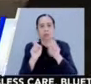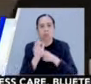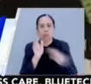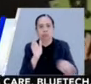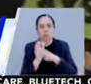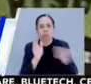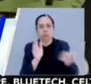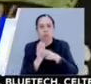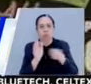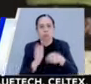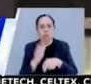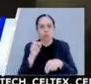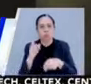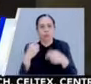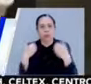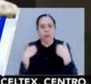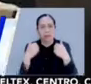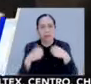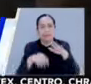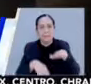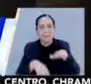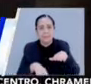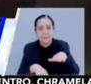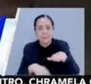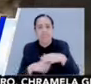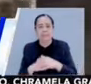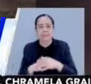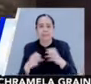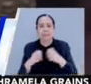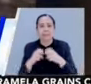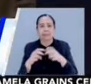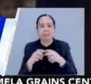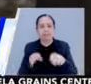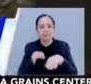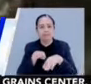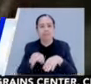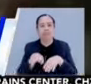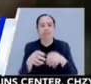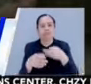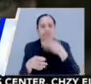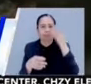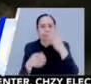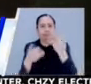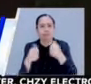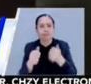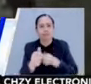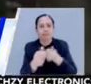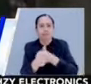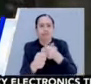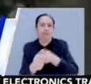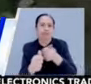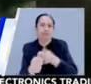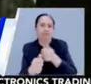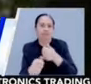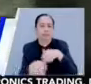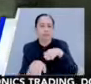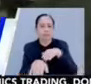isa may dala pang bata. At kahit nakaabante na ang jeep sa harapan niya, ay hinabol pa ito ng nasa likod niya.